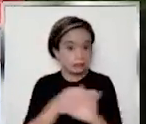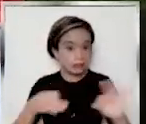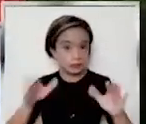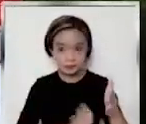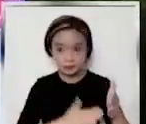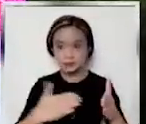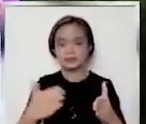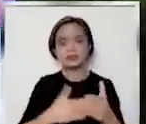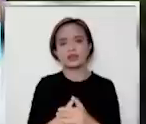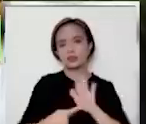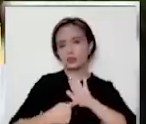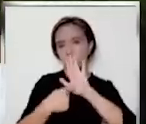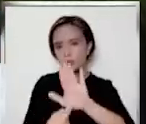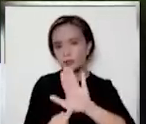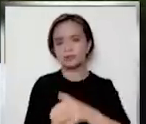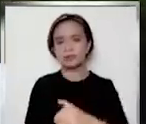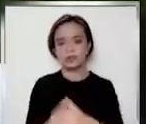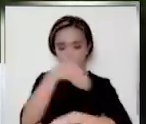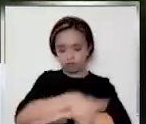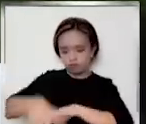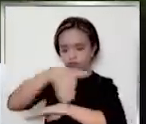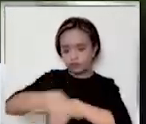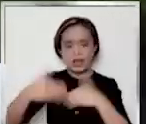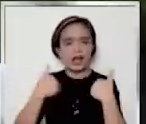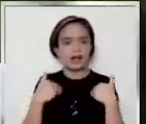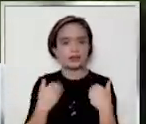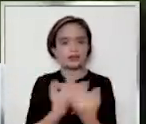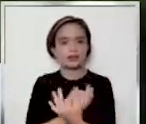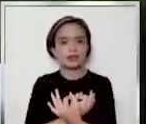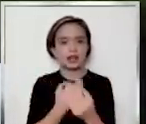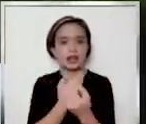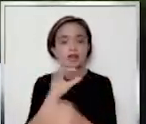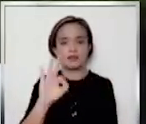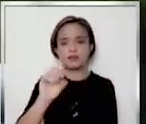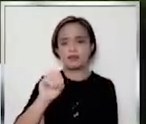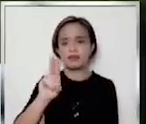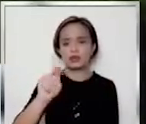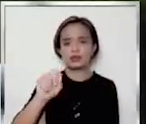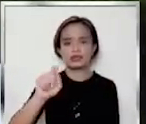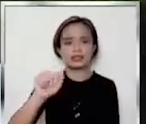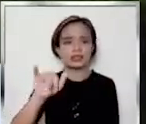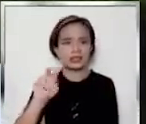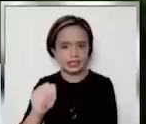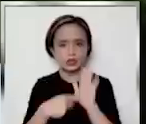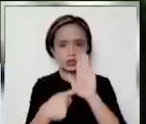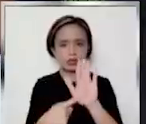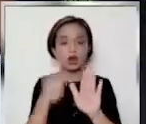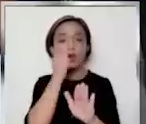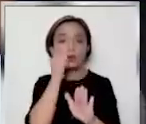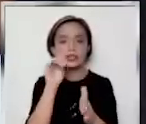shows, at every night may free dancing fountain show kami dito. So every night from 6 p.m. hanggang 10 p.m. bukas yung